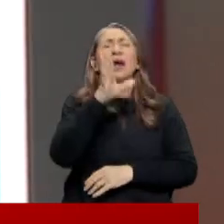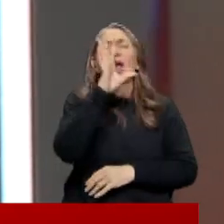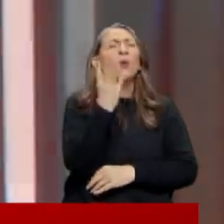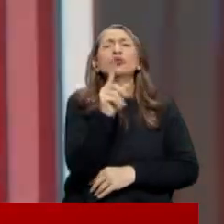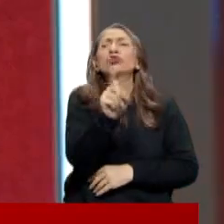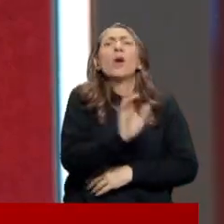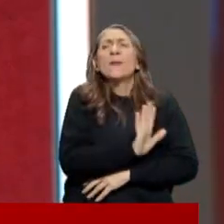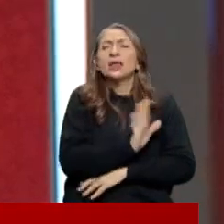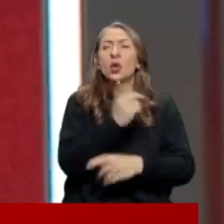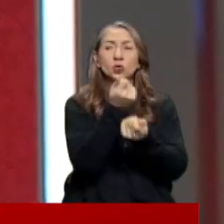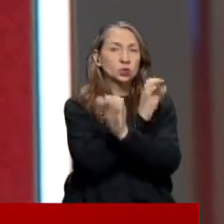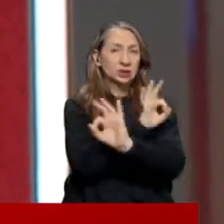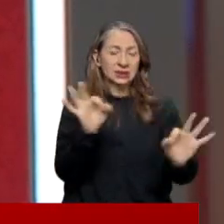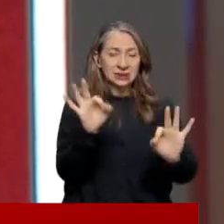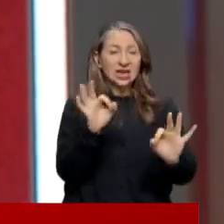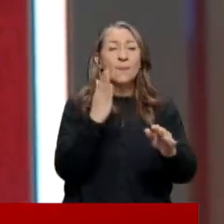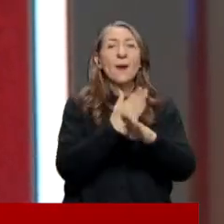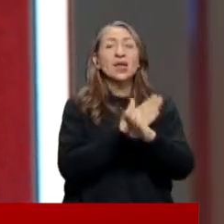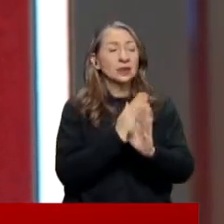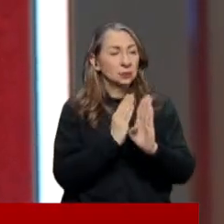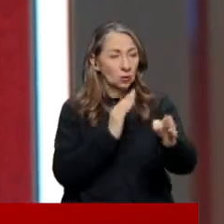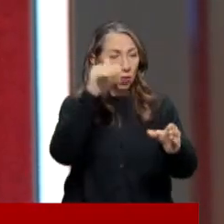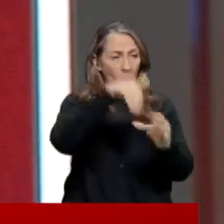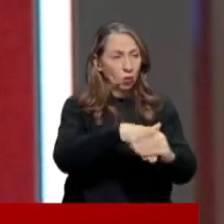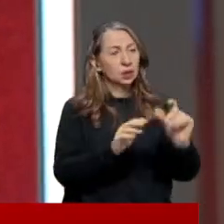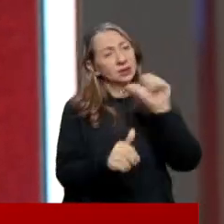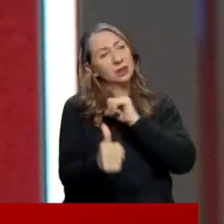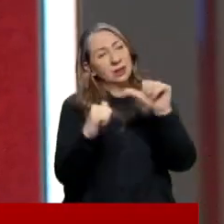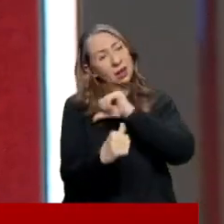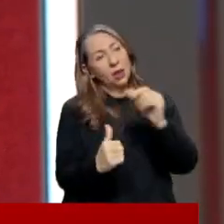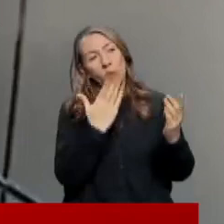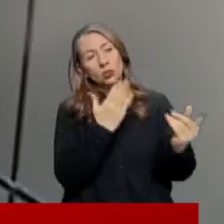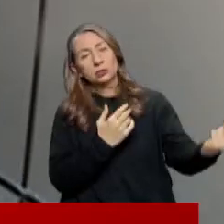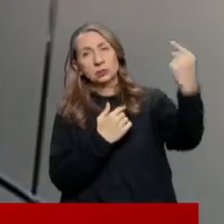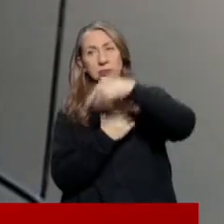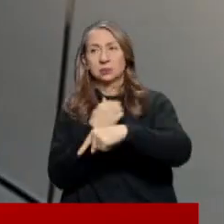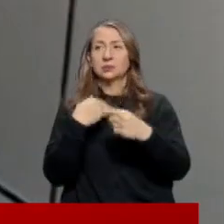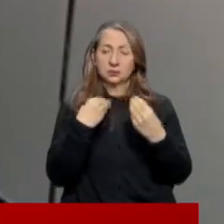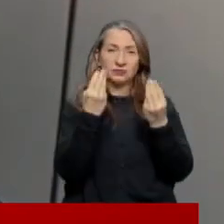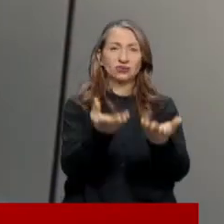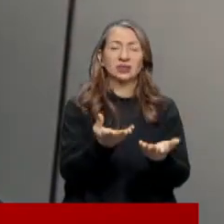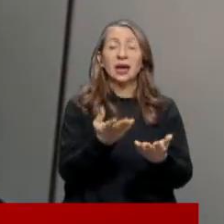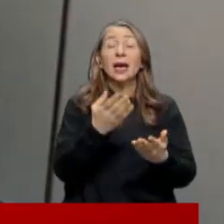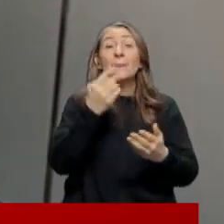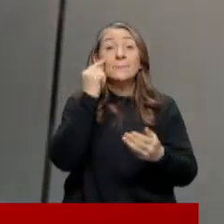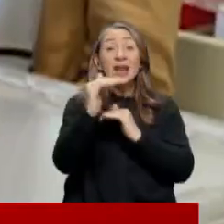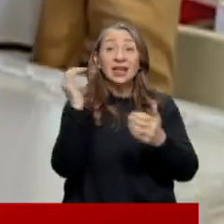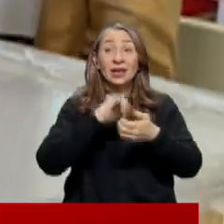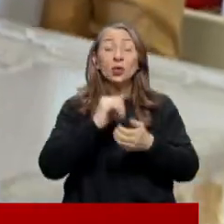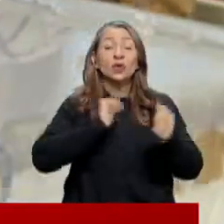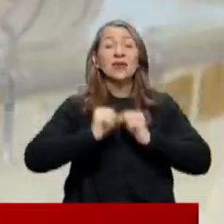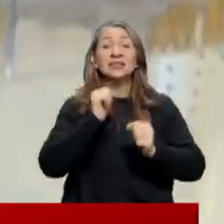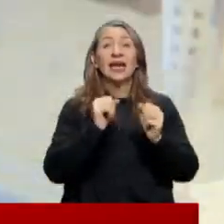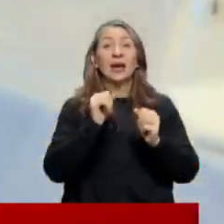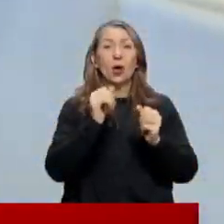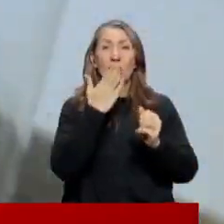olduğunu sormadan ücretsiz bir şekilde onun şehrine gidip oy kullanıp geri okuluna dönmesini sağlayacağız. Millet İttifakı üniversite öğrencilerine sandık